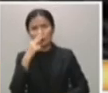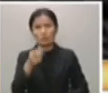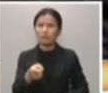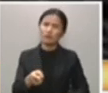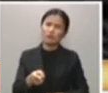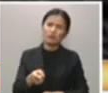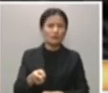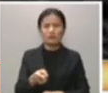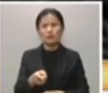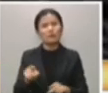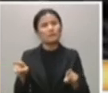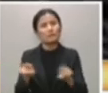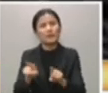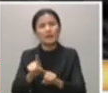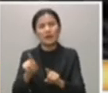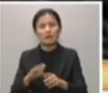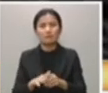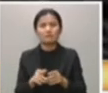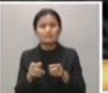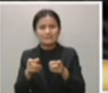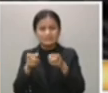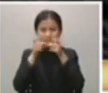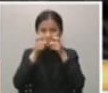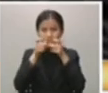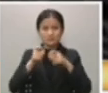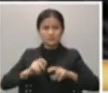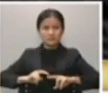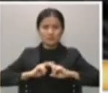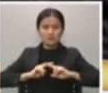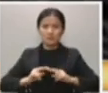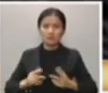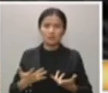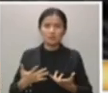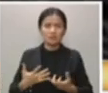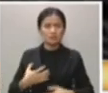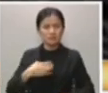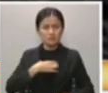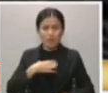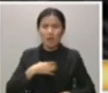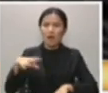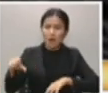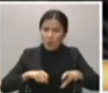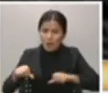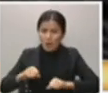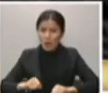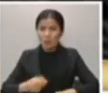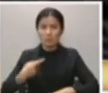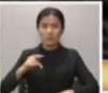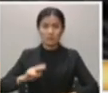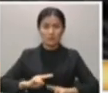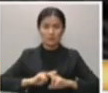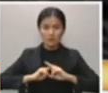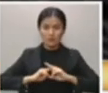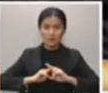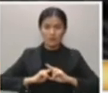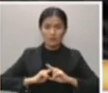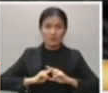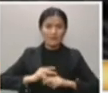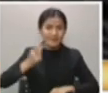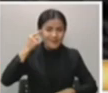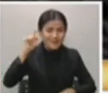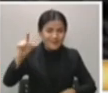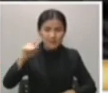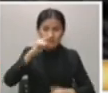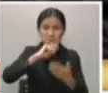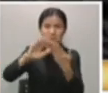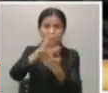าจที่ต้องการทำทุกสิ่งทุกอย่างเพื่อประโยชน์เฉพาะหน้าแห่งตนโดยไม่คำนึงถึงอนาคตของชา